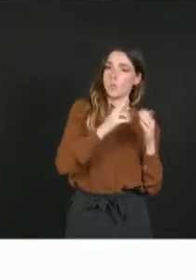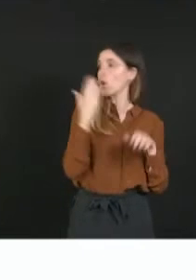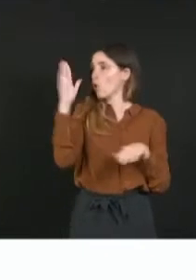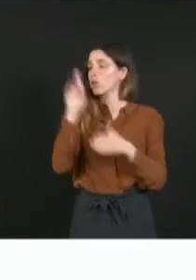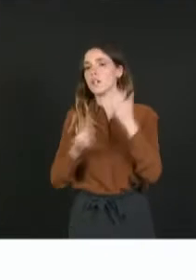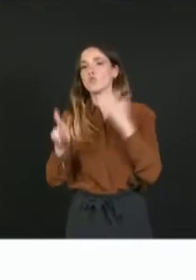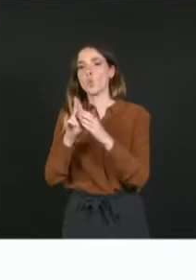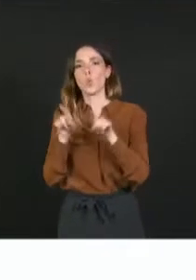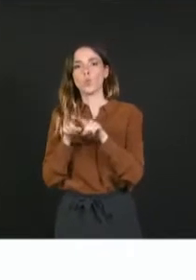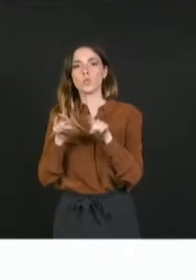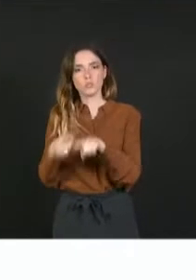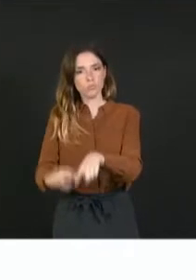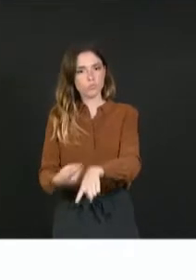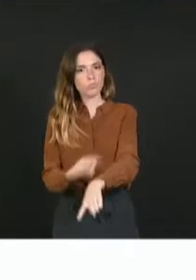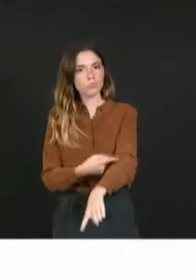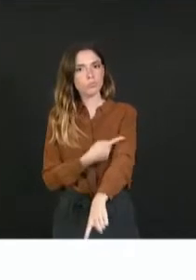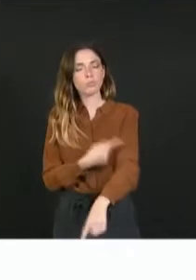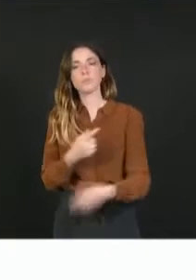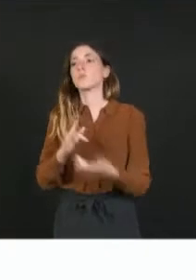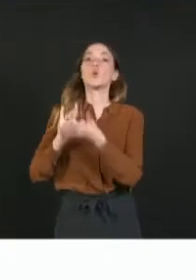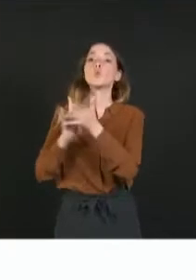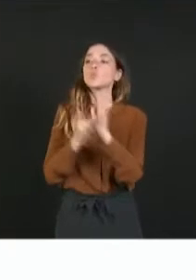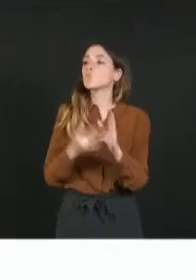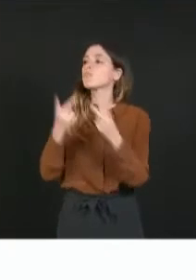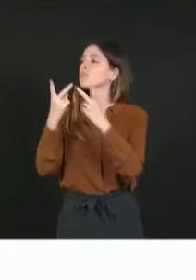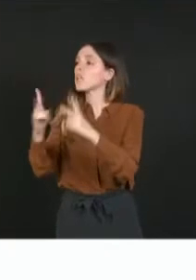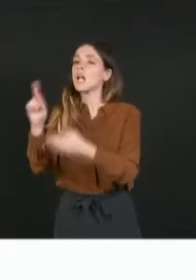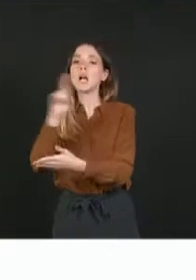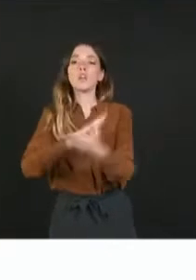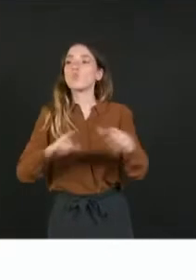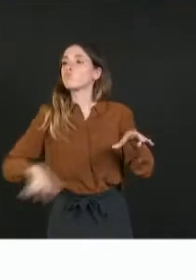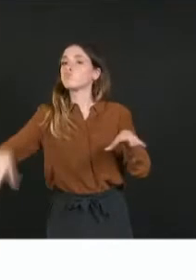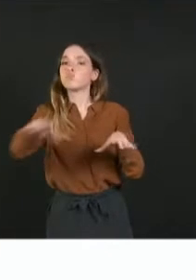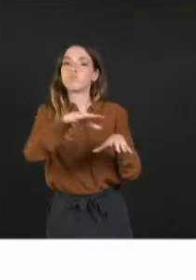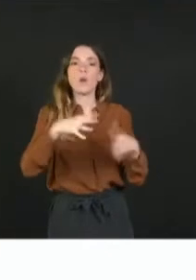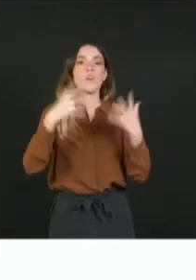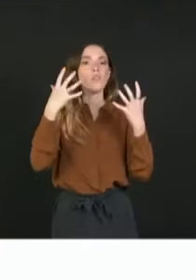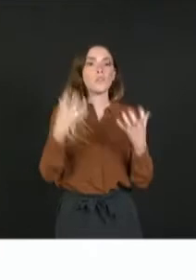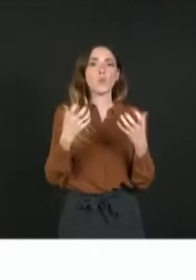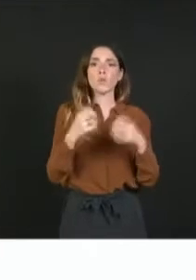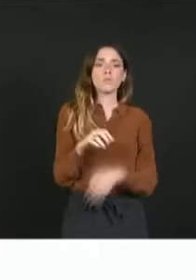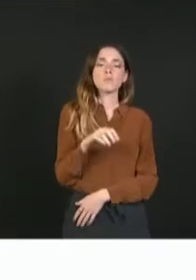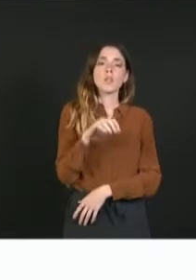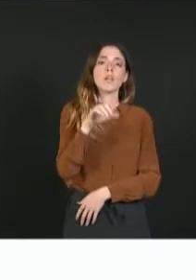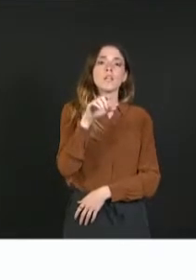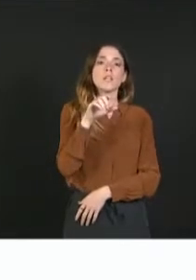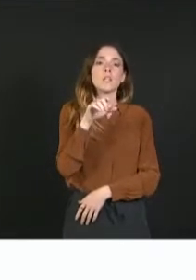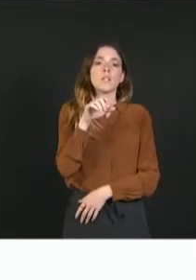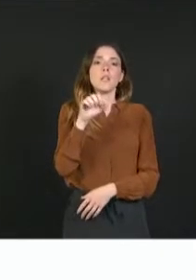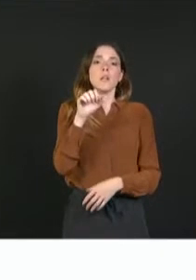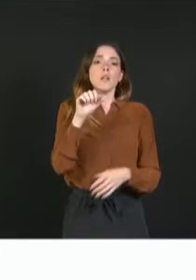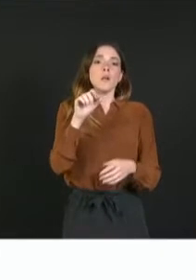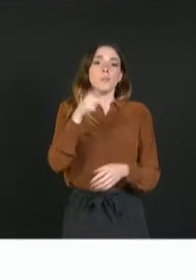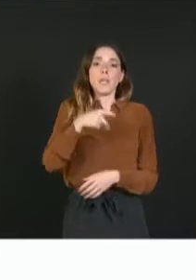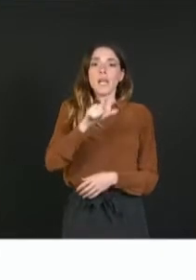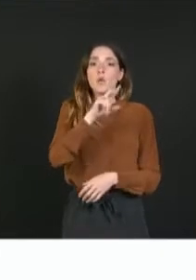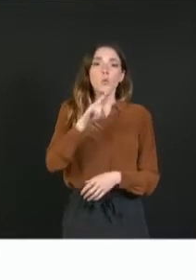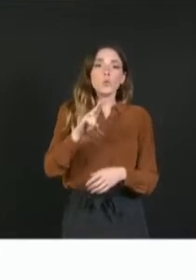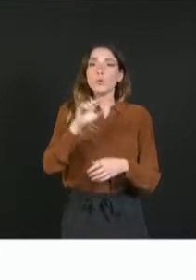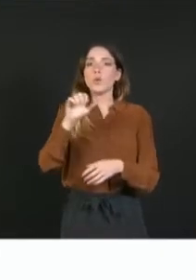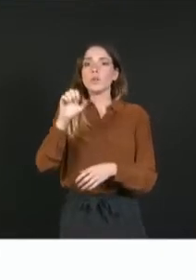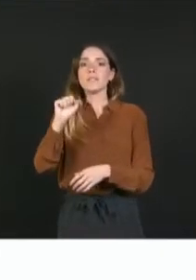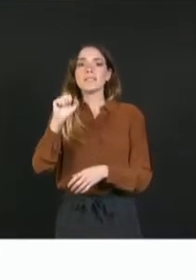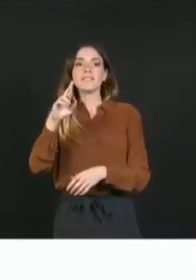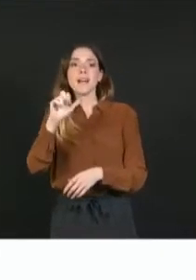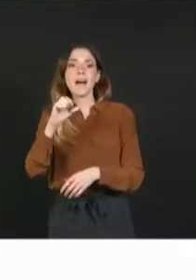que toutes les collectivités qui veulent faire plus de place à la nature, qu'on soit à l'échelle des SRADET, des SCOT, des PLU, etc., doivent se fixer cet objectif